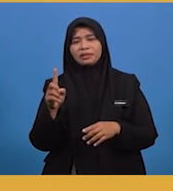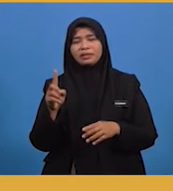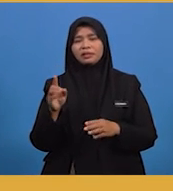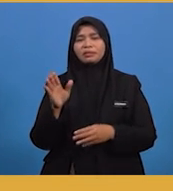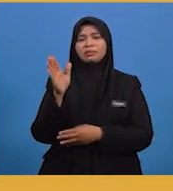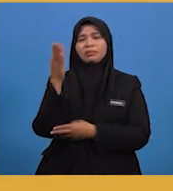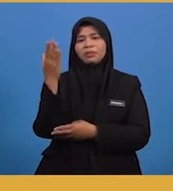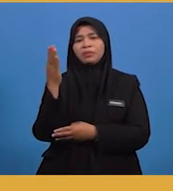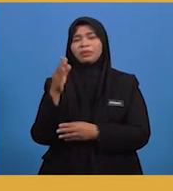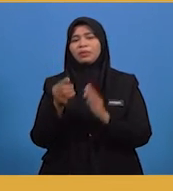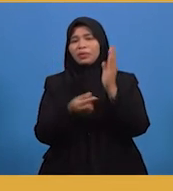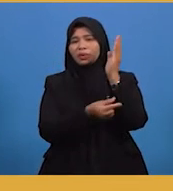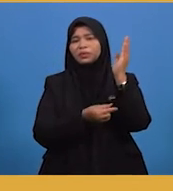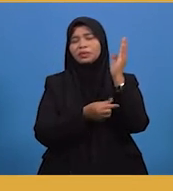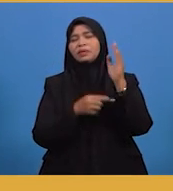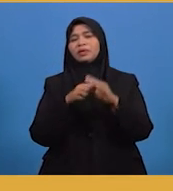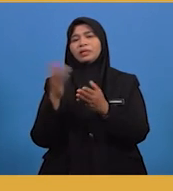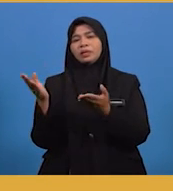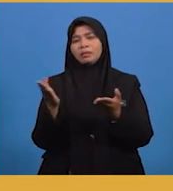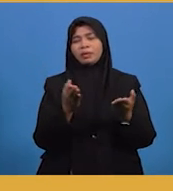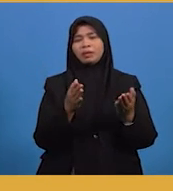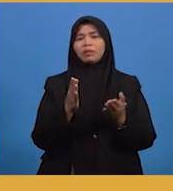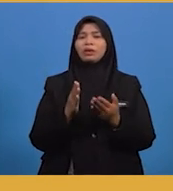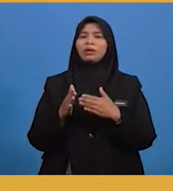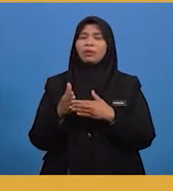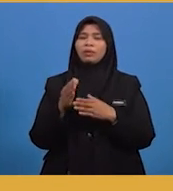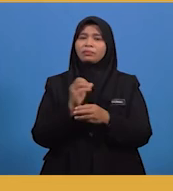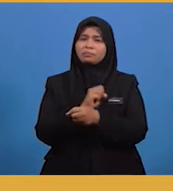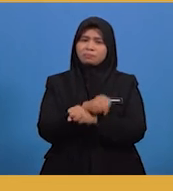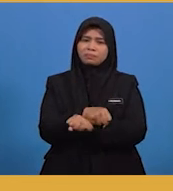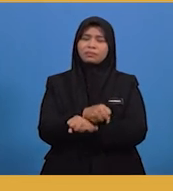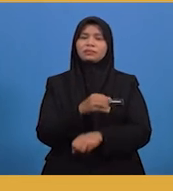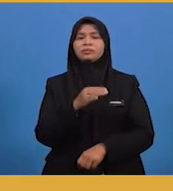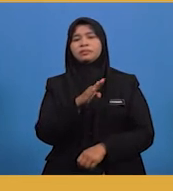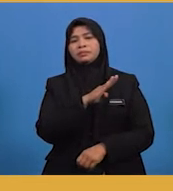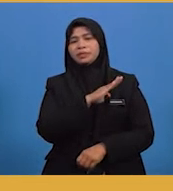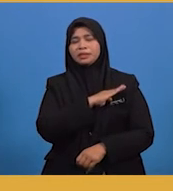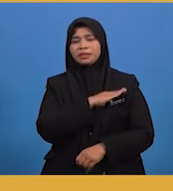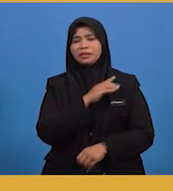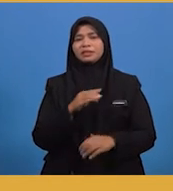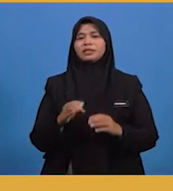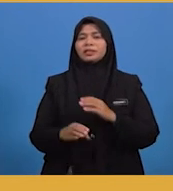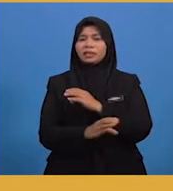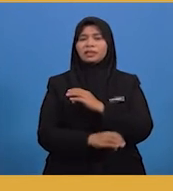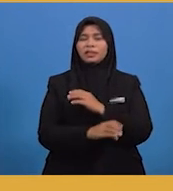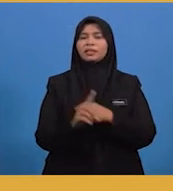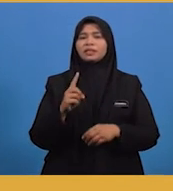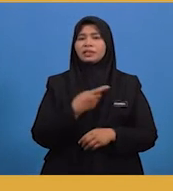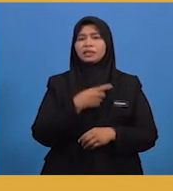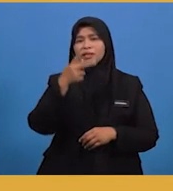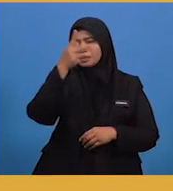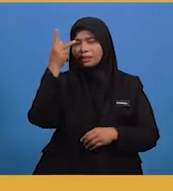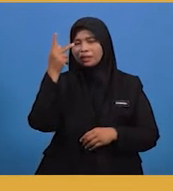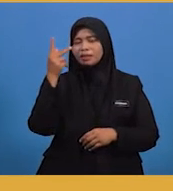getah ini dibawakan oleh pihak penjajah British ke negara kita kerana iklim dan tanah negara kita